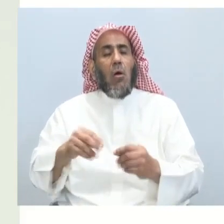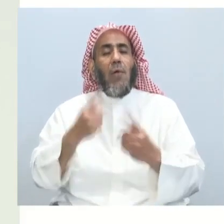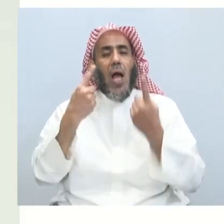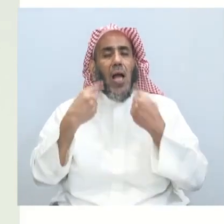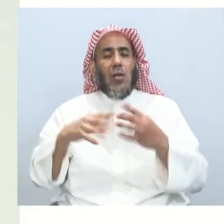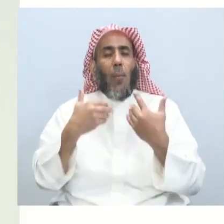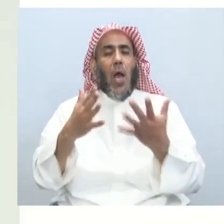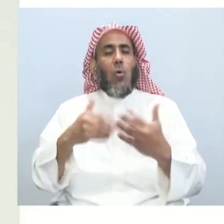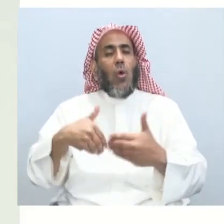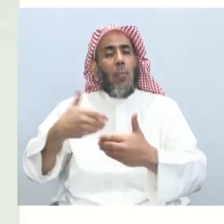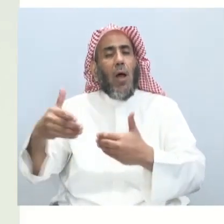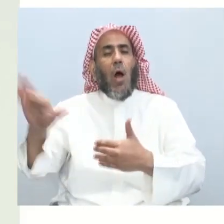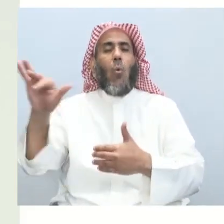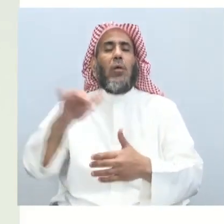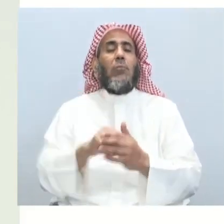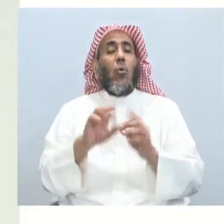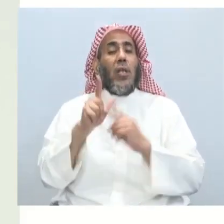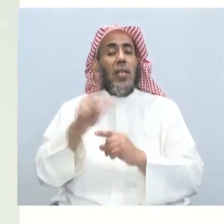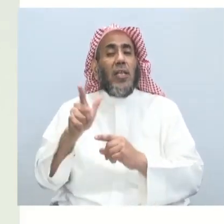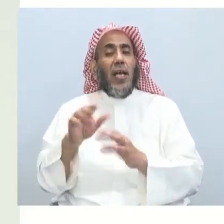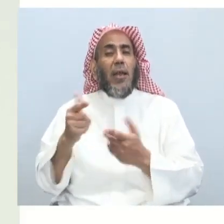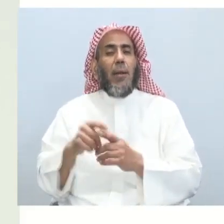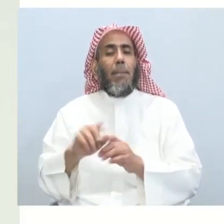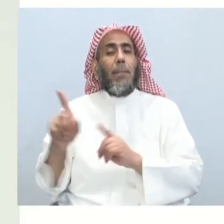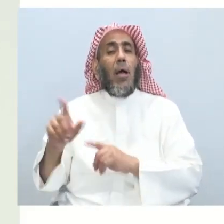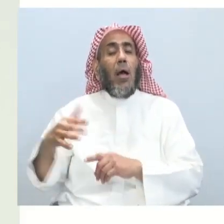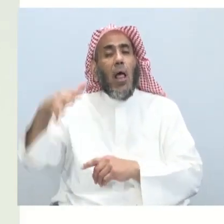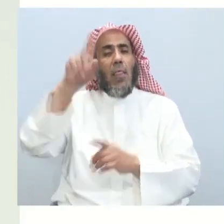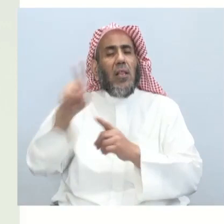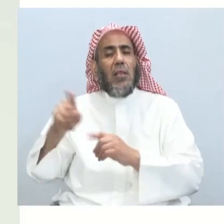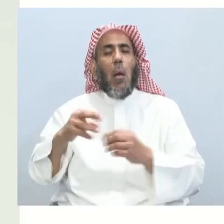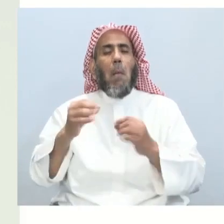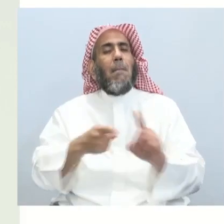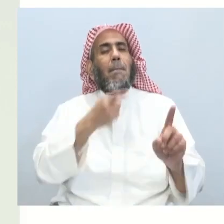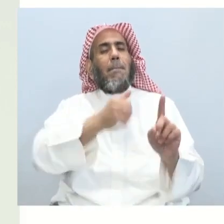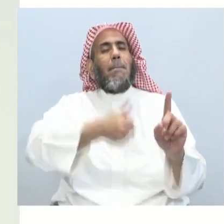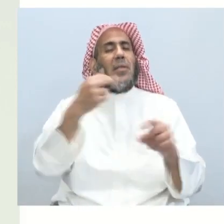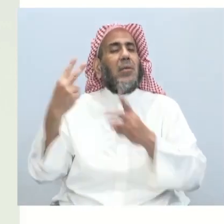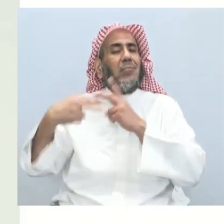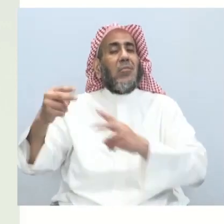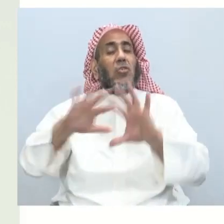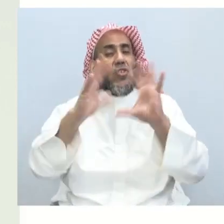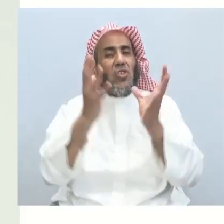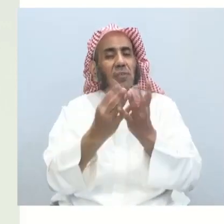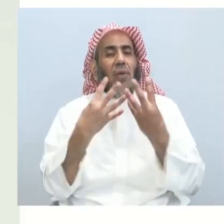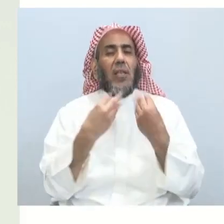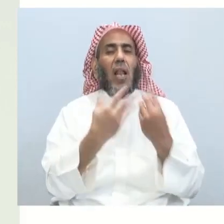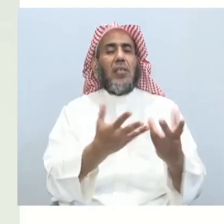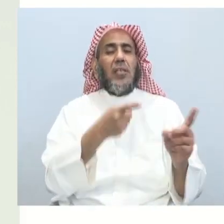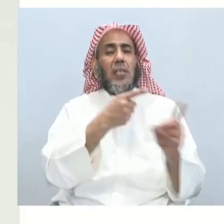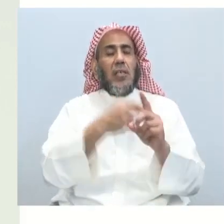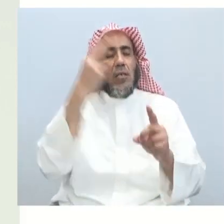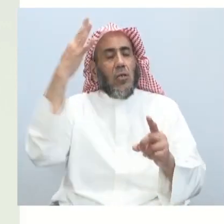بخير كلما راح او غدا هو يتحدث عنه ايضا هذا معنى ان المدح التقليدي يذكر ايضا الصفات الحسنه وال